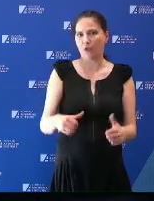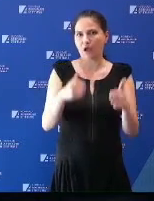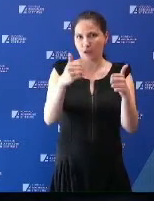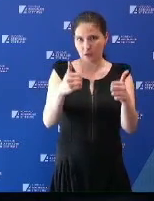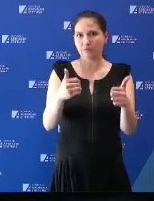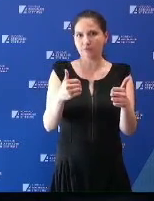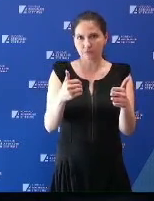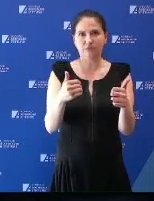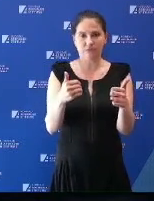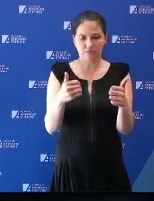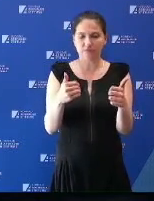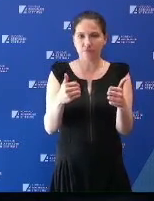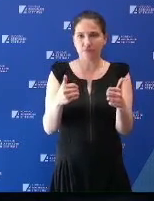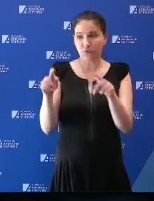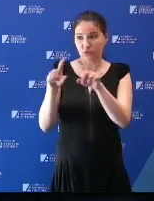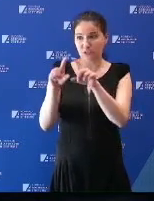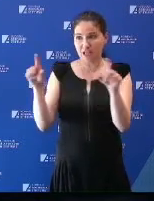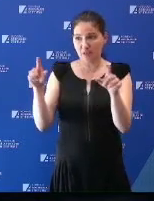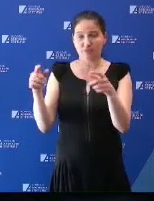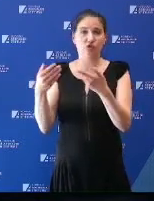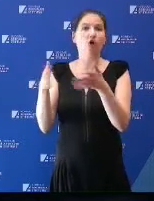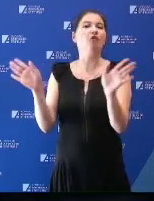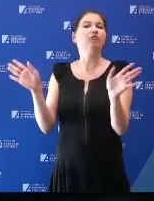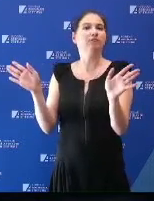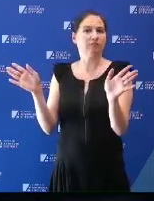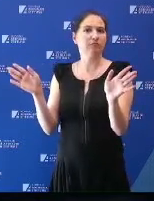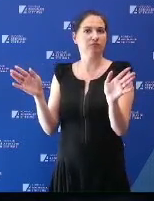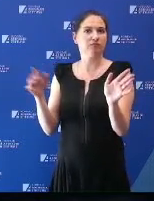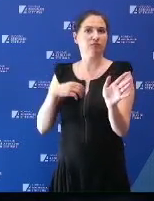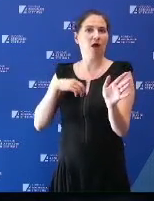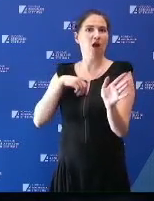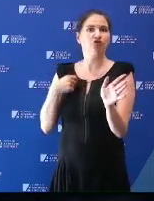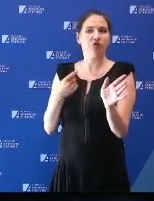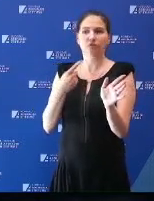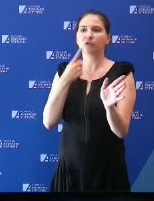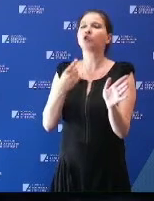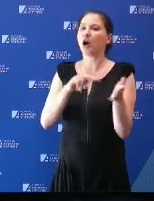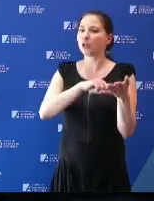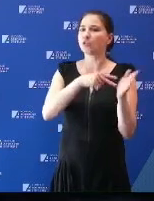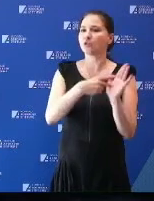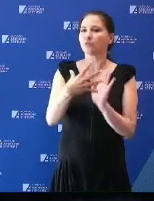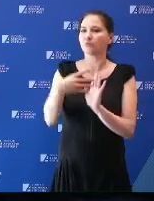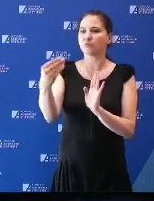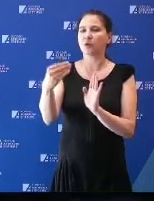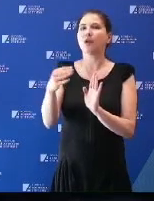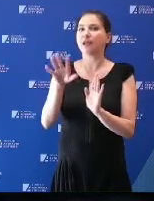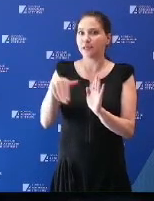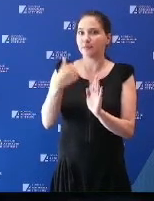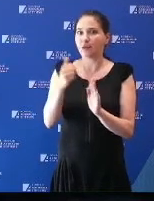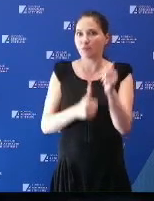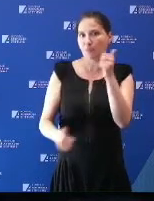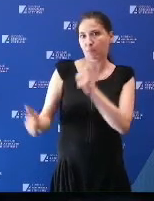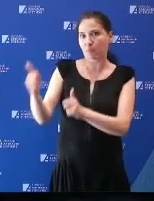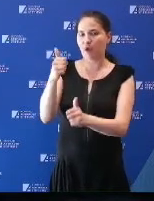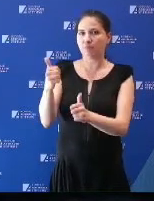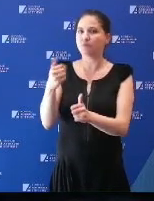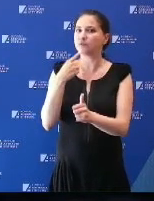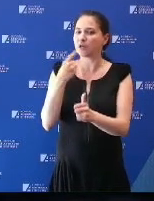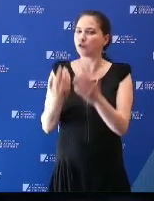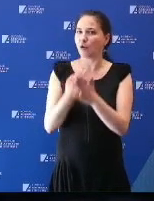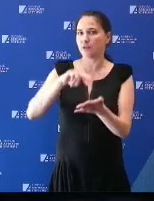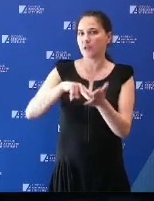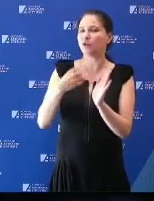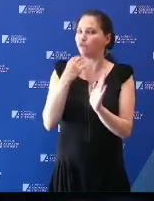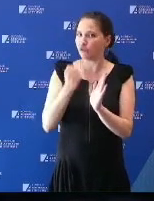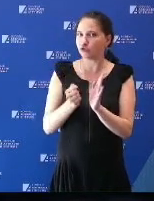den Technologien gegenüber. Wir haben auch hier Vorreiter, die hier sehr, sehr aktiv sind, auch bei den neuen Technologien.